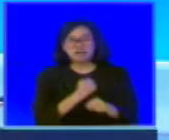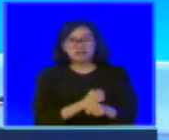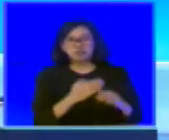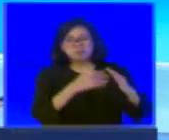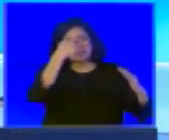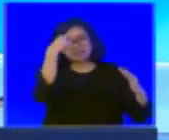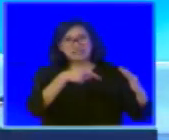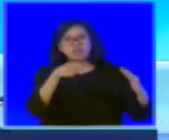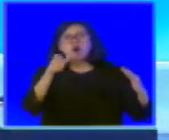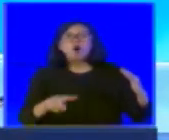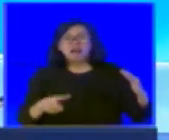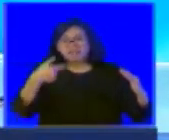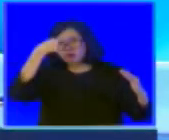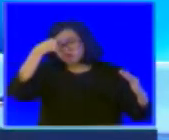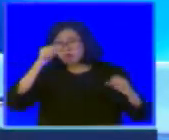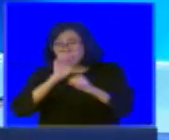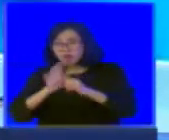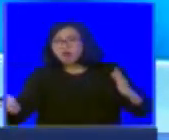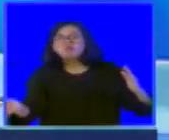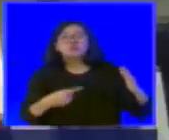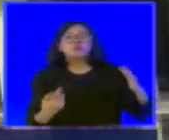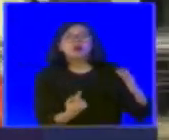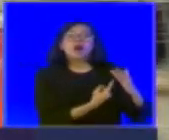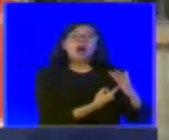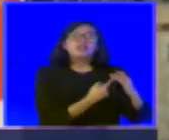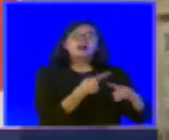rujukan penanganan wabah corona.